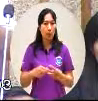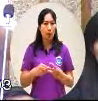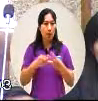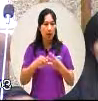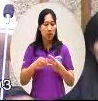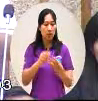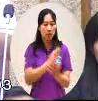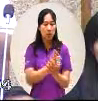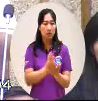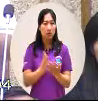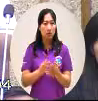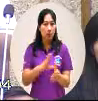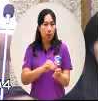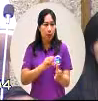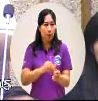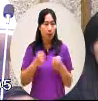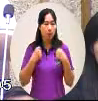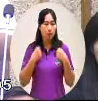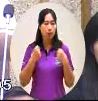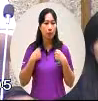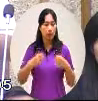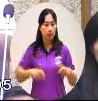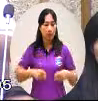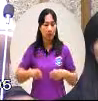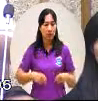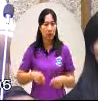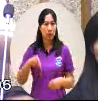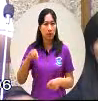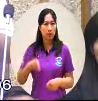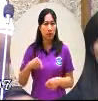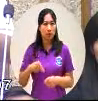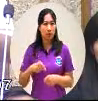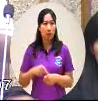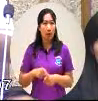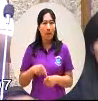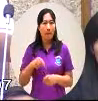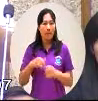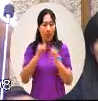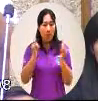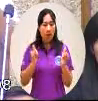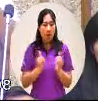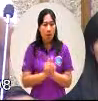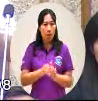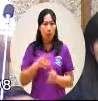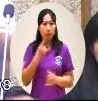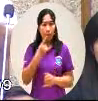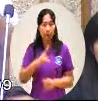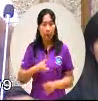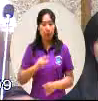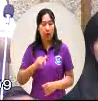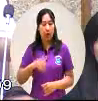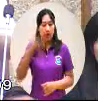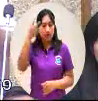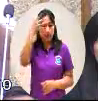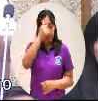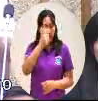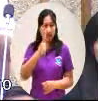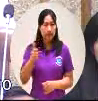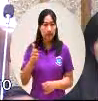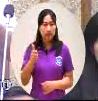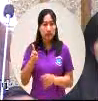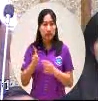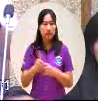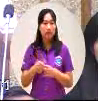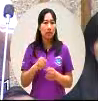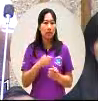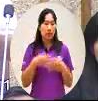由耆老跟主语老师来担任这个师资。那另外一个呢，就是他们针对我们的主语啦、文化啦、狩猎